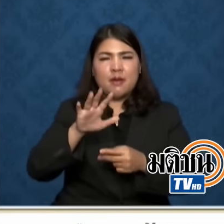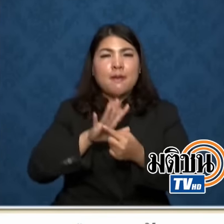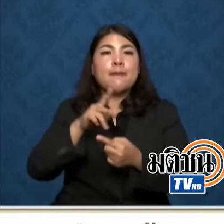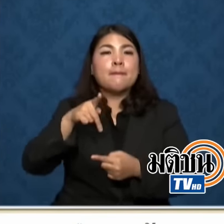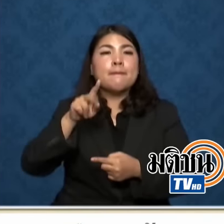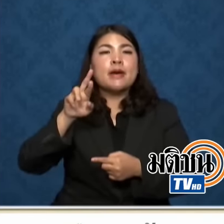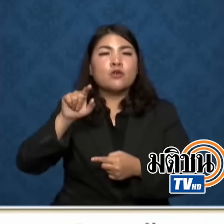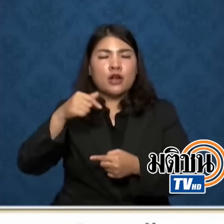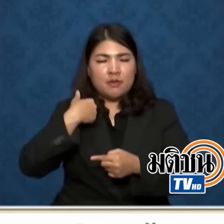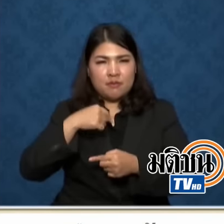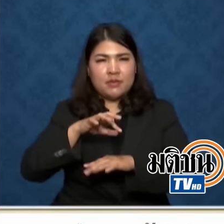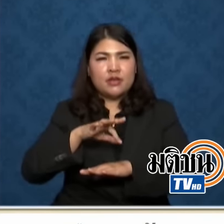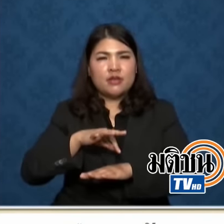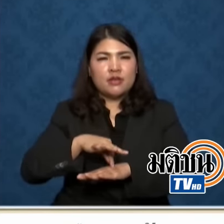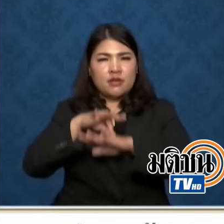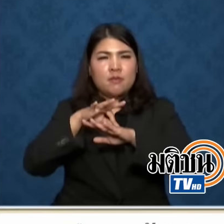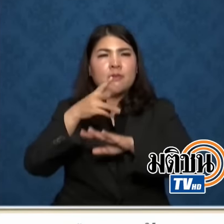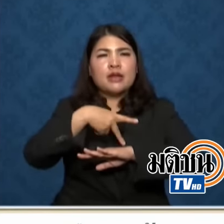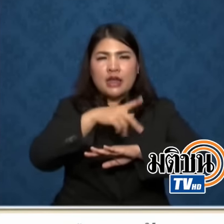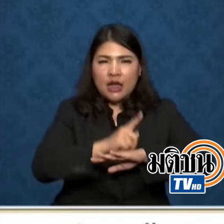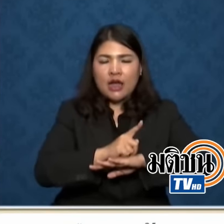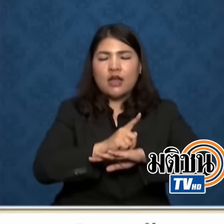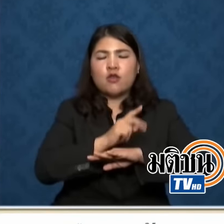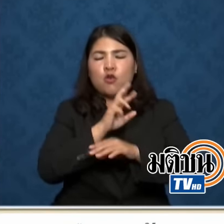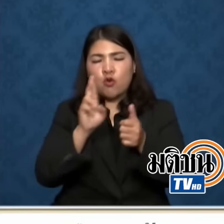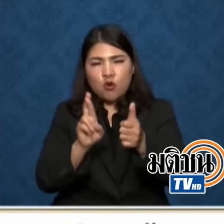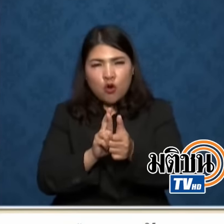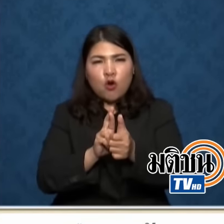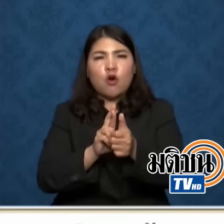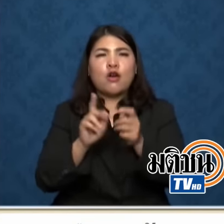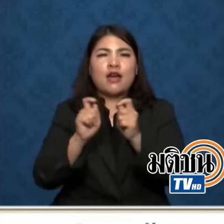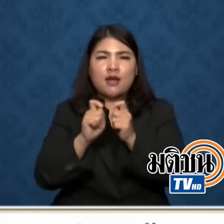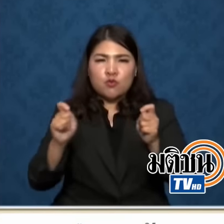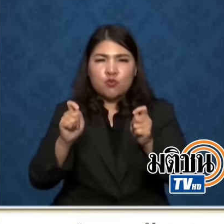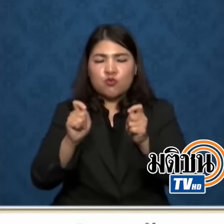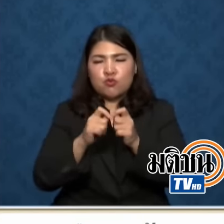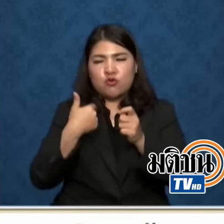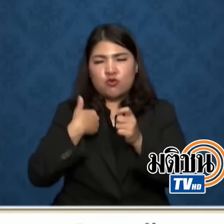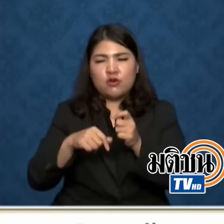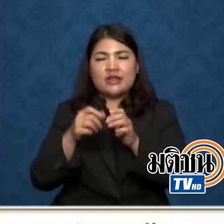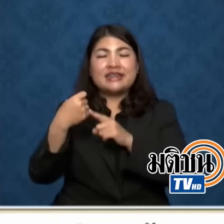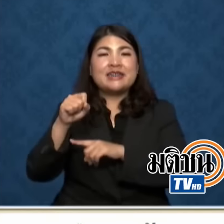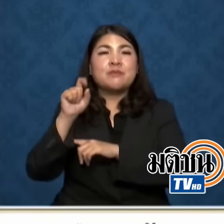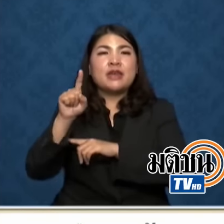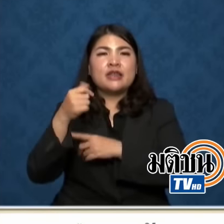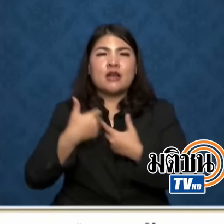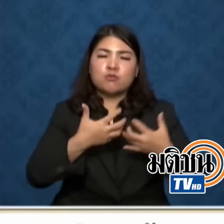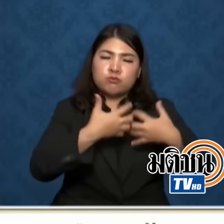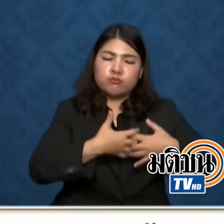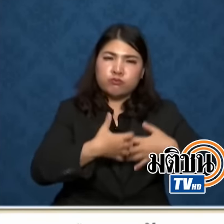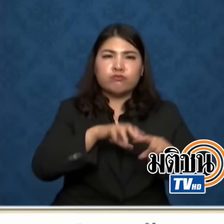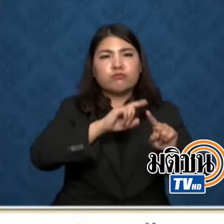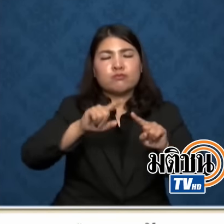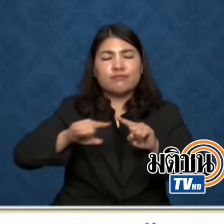เลียบเป็นรองประธานนะครับแล้วก็มีคณะกรรมการเนี่ยเป็นอนุกรรมการอีก11คณะตามอุตสาหกรรมต่